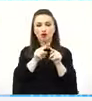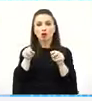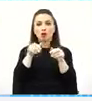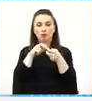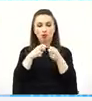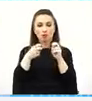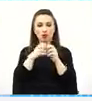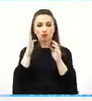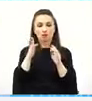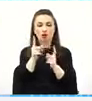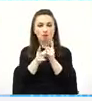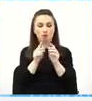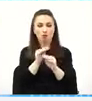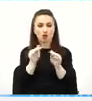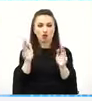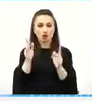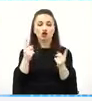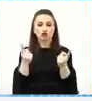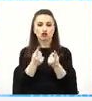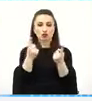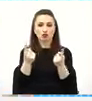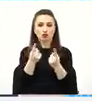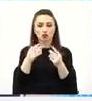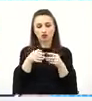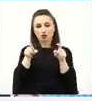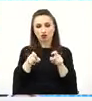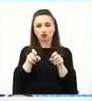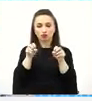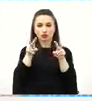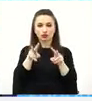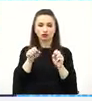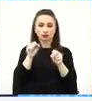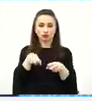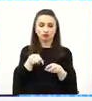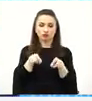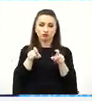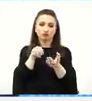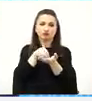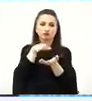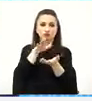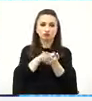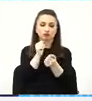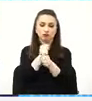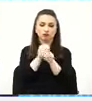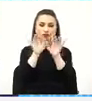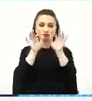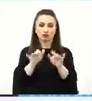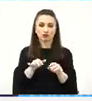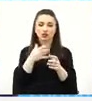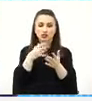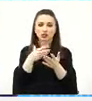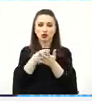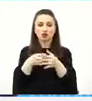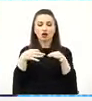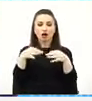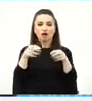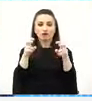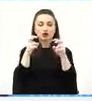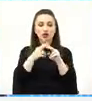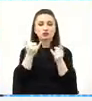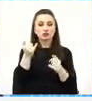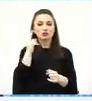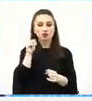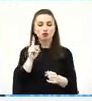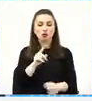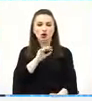პრობლემა იქნება მოგვარებული და ჩვეულებრივად სახლიდან გაუსვლელად გექნებათ შესაძლებლობა დაარეგისტრიროთ თქვენი საკუთარი ავტომობილები იმისთვის,